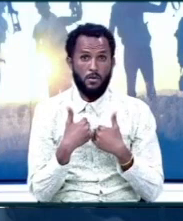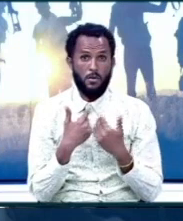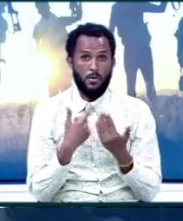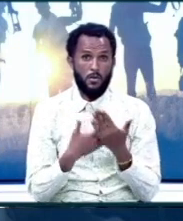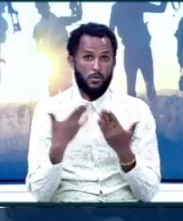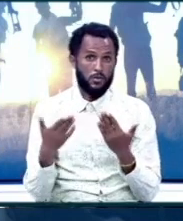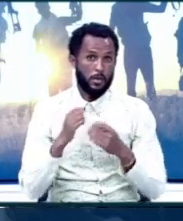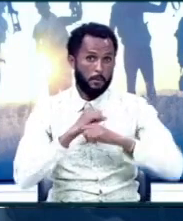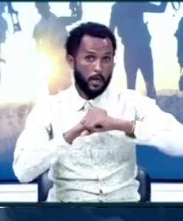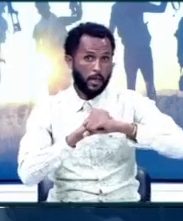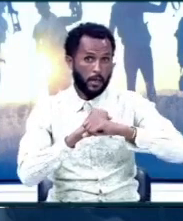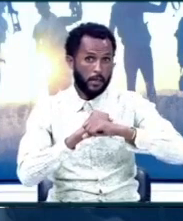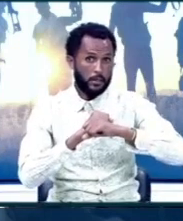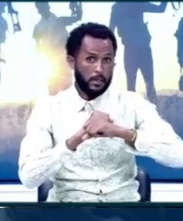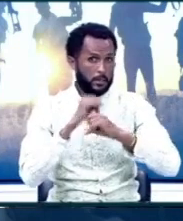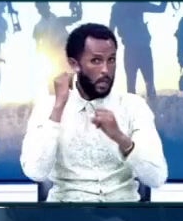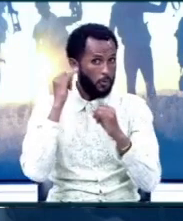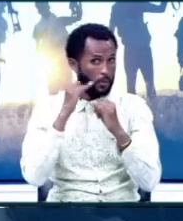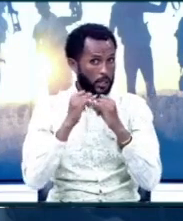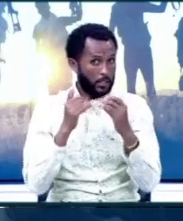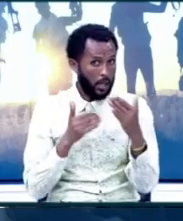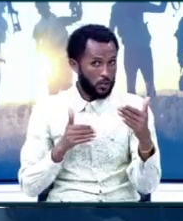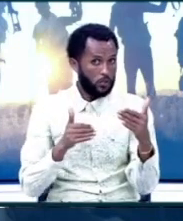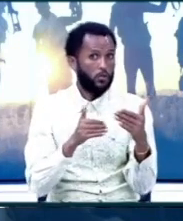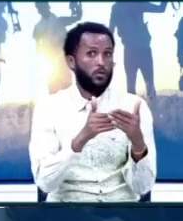እዚ መኸተ እዚ ሕጂ ናብ መወዳእቱ ክበፅሕ ኣሎ።